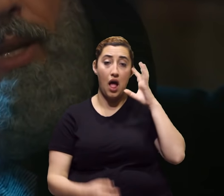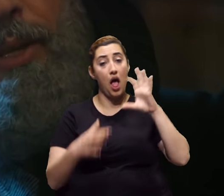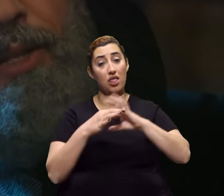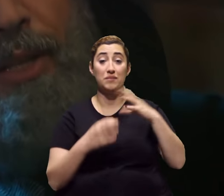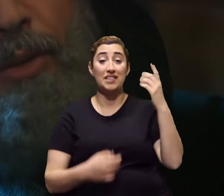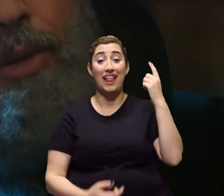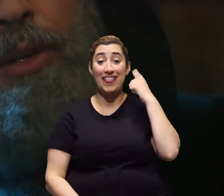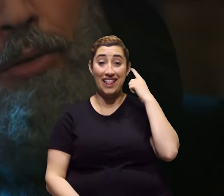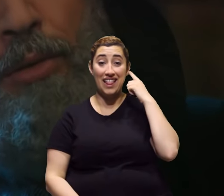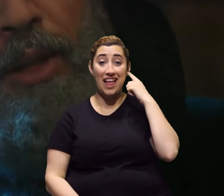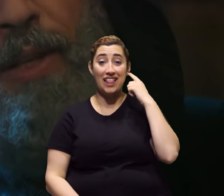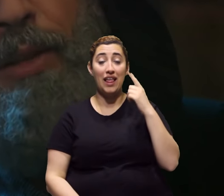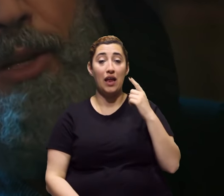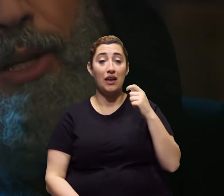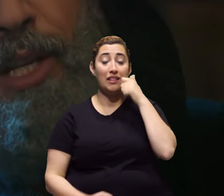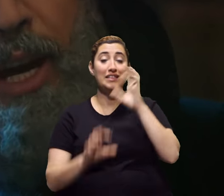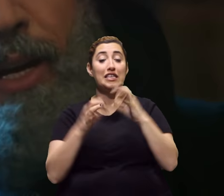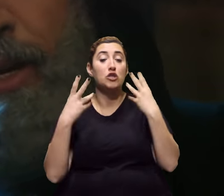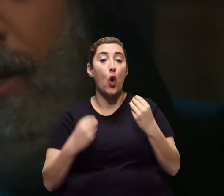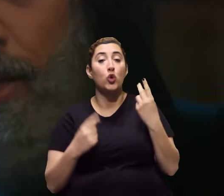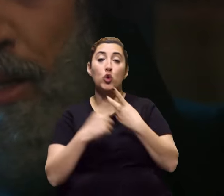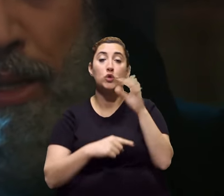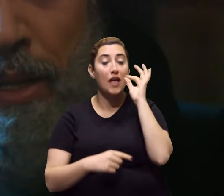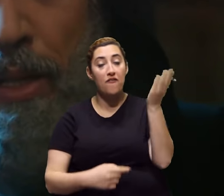Manasını dinleyen şirke düşer Yunus Efendi, şirke.